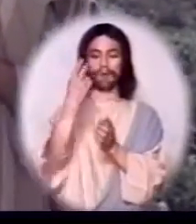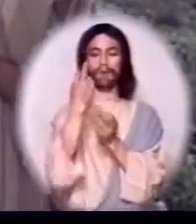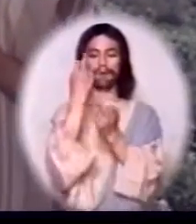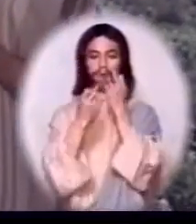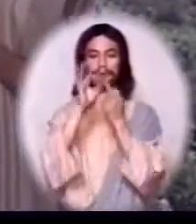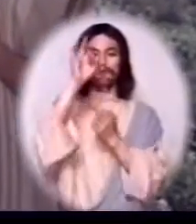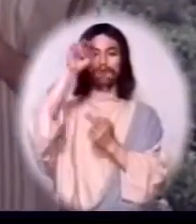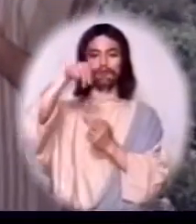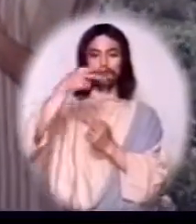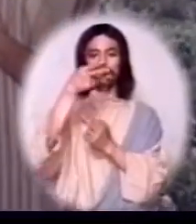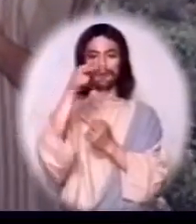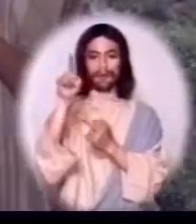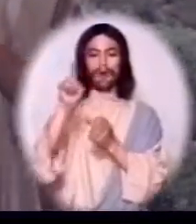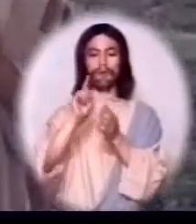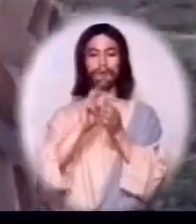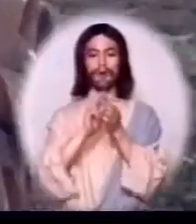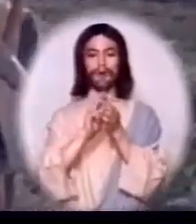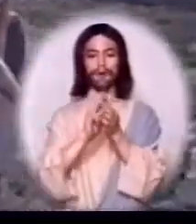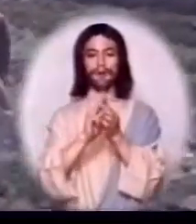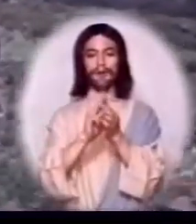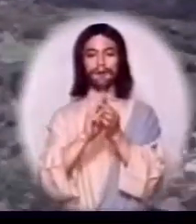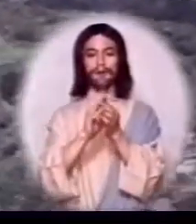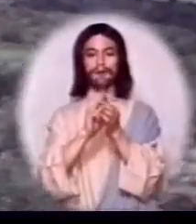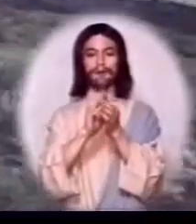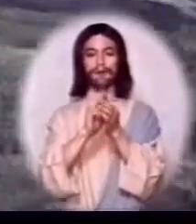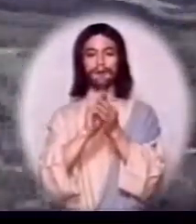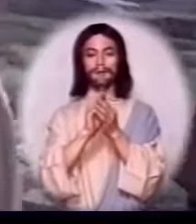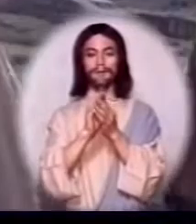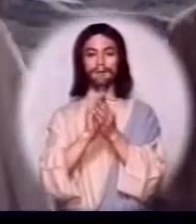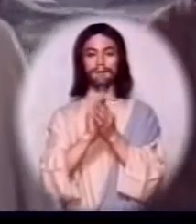야곱의 형제 유다와